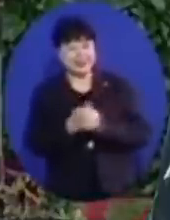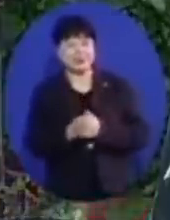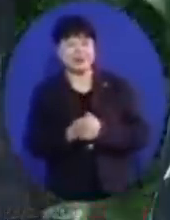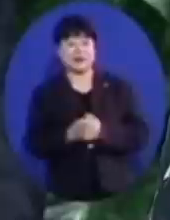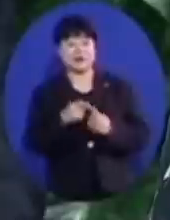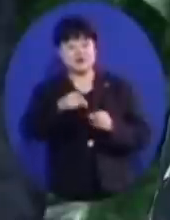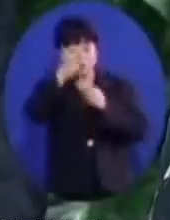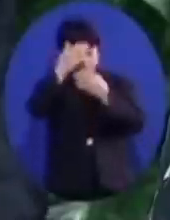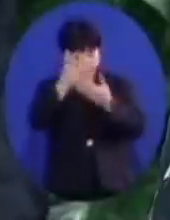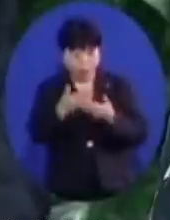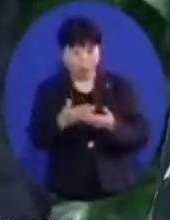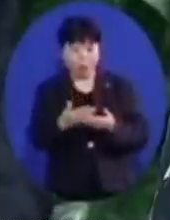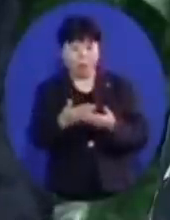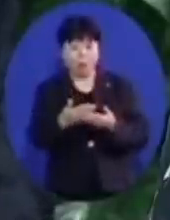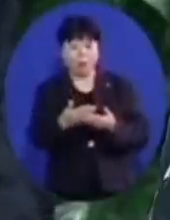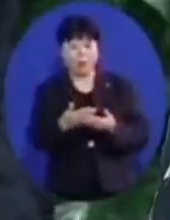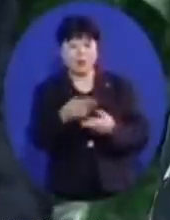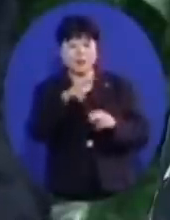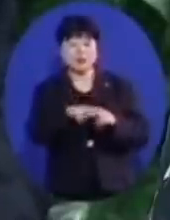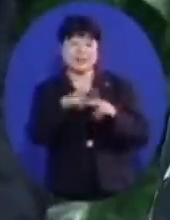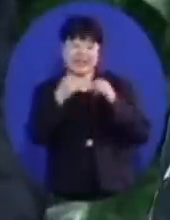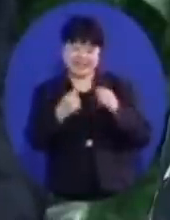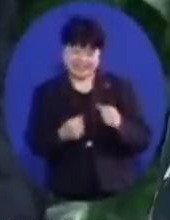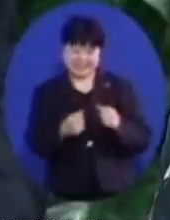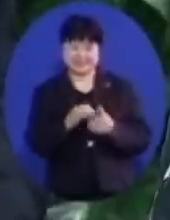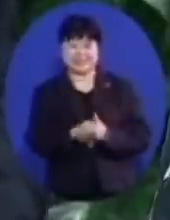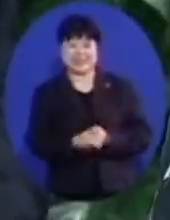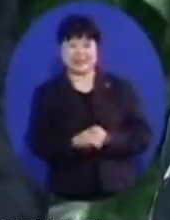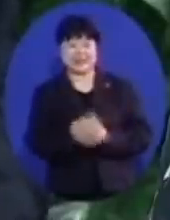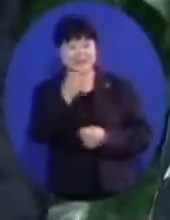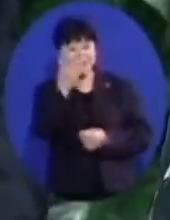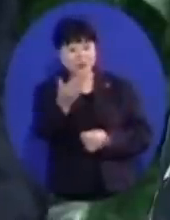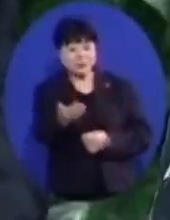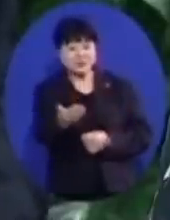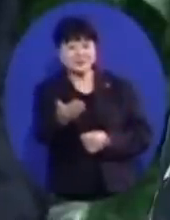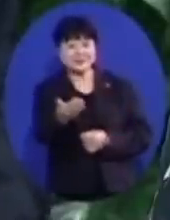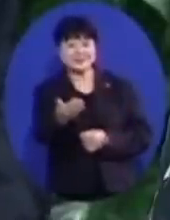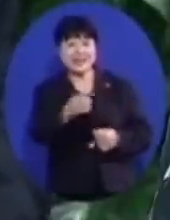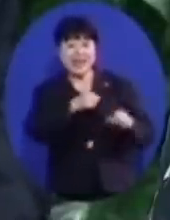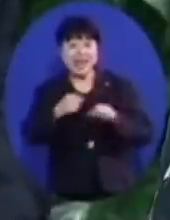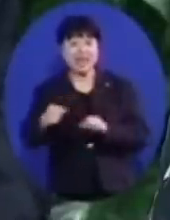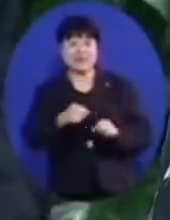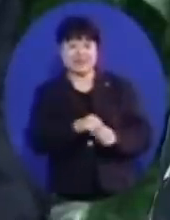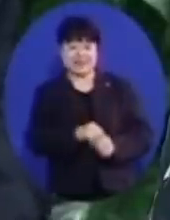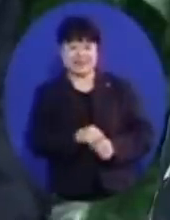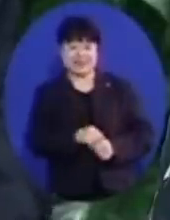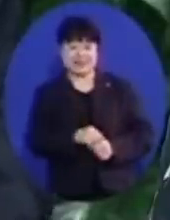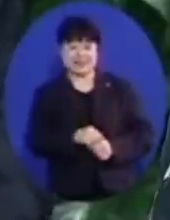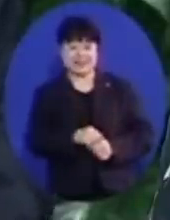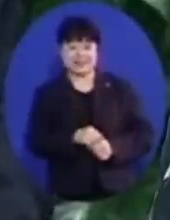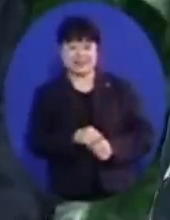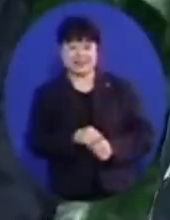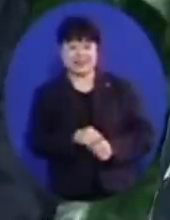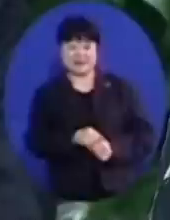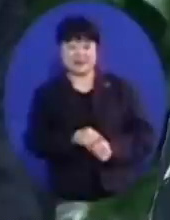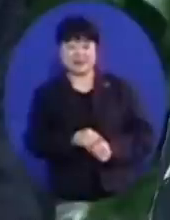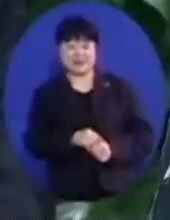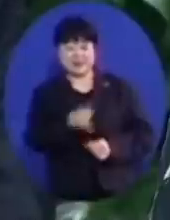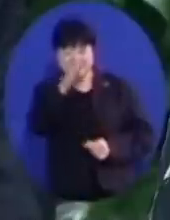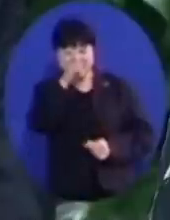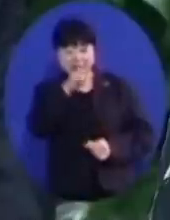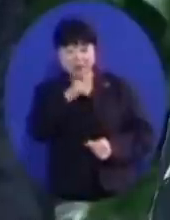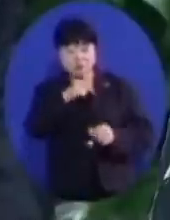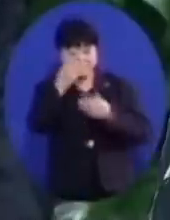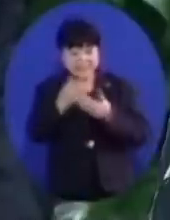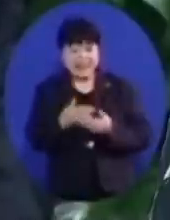우리가 구원받아이 자리에 앉아 있지 여러분 행위를 보태야 구원을 받는다면